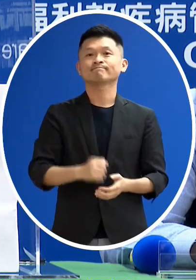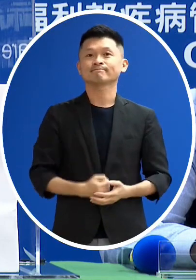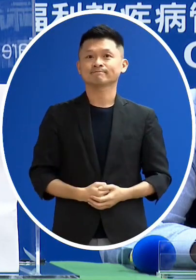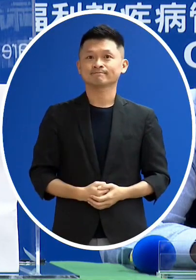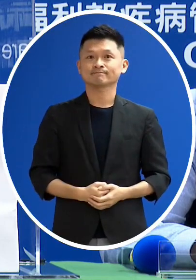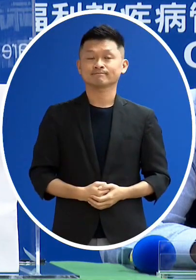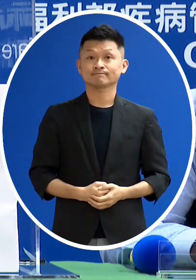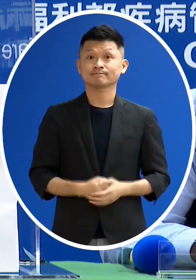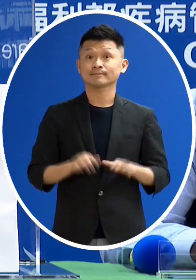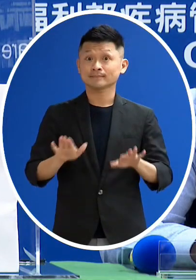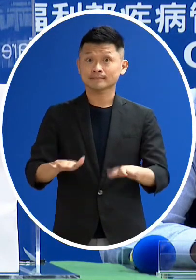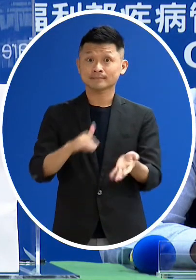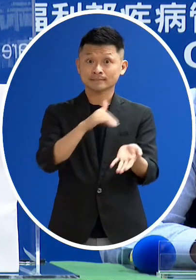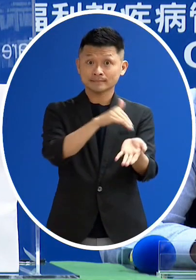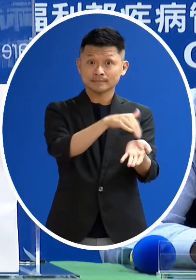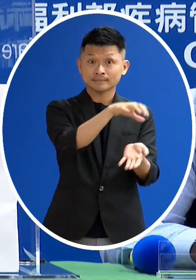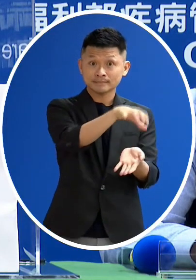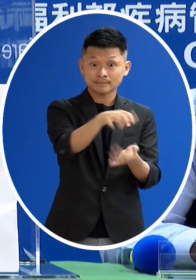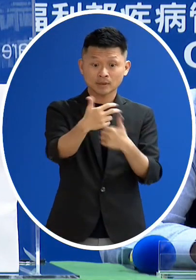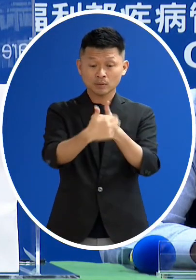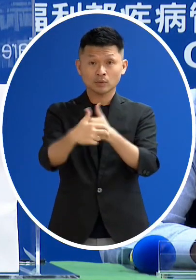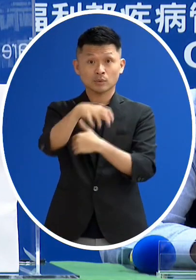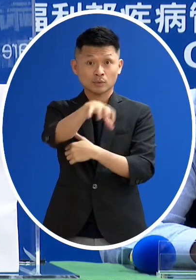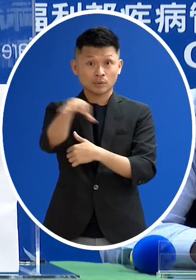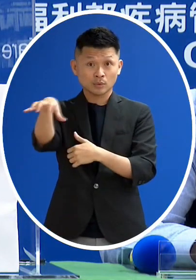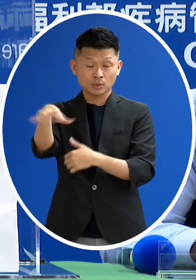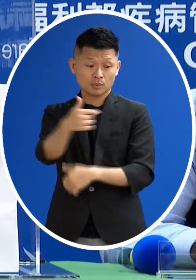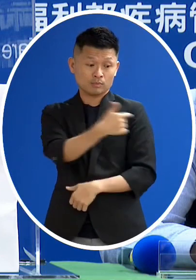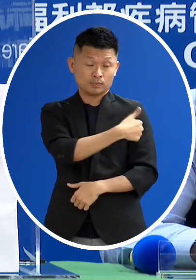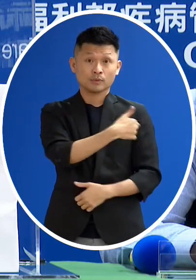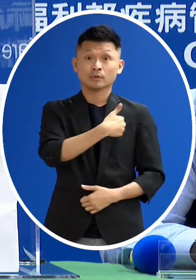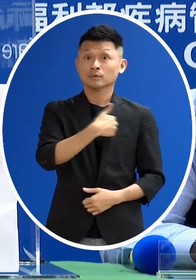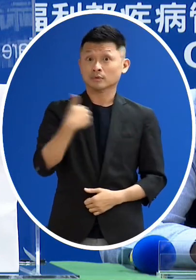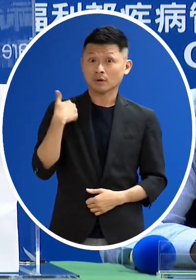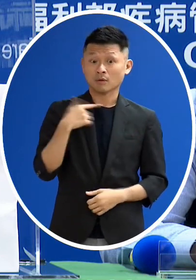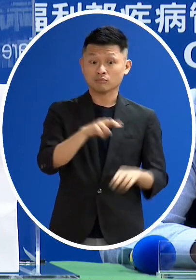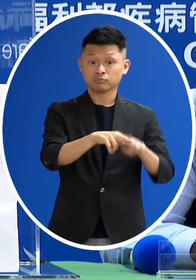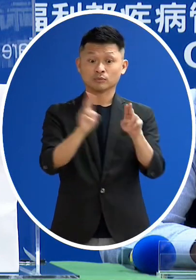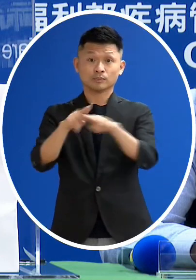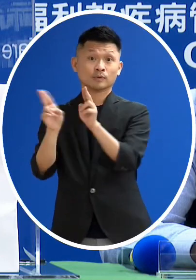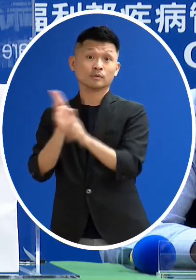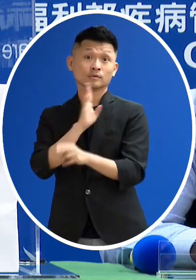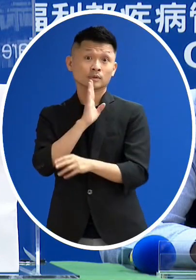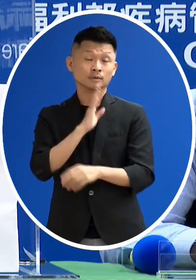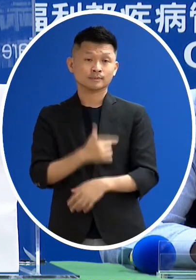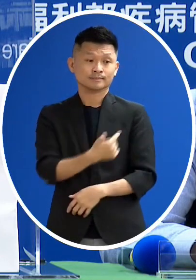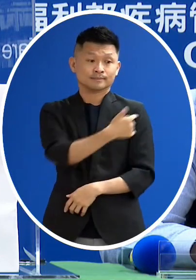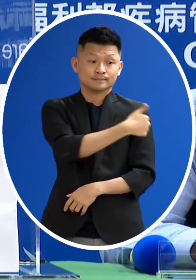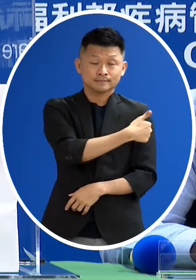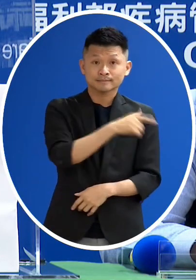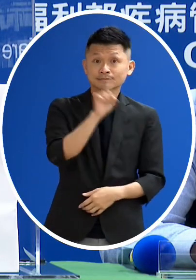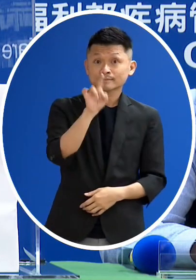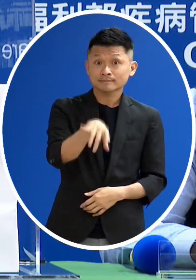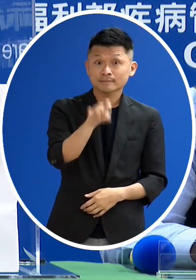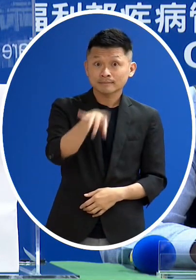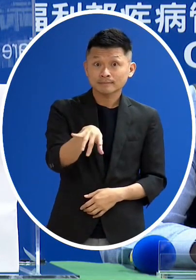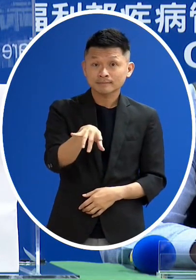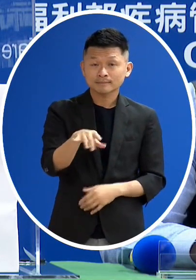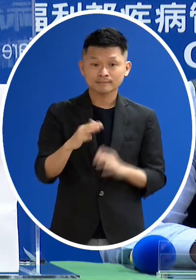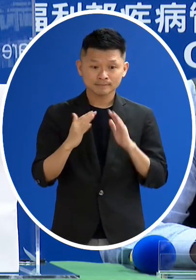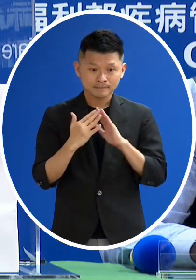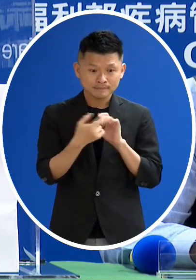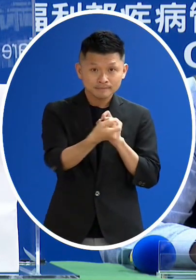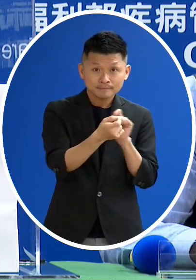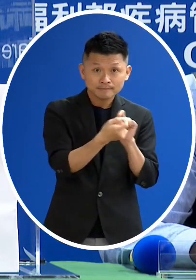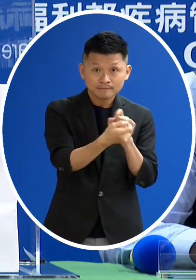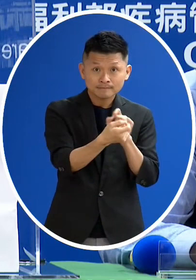现有开放诊所及卫生所可以接种疫苗，所以在接种的地点的选择，那也是以